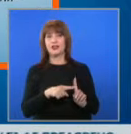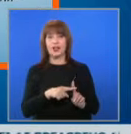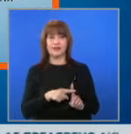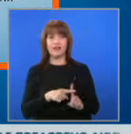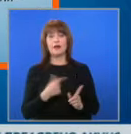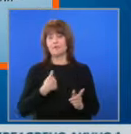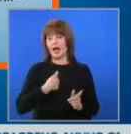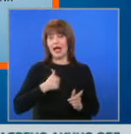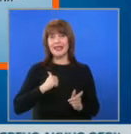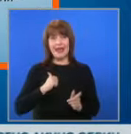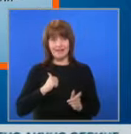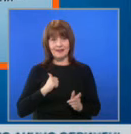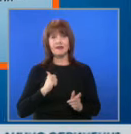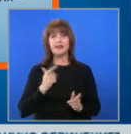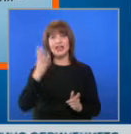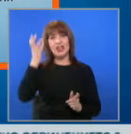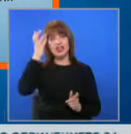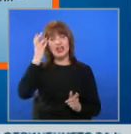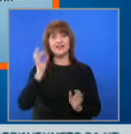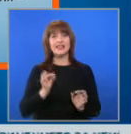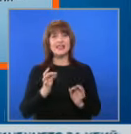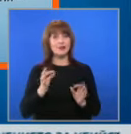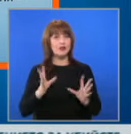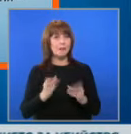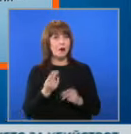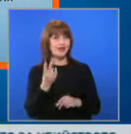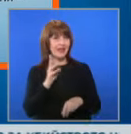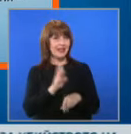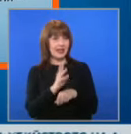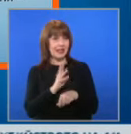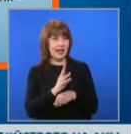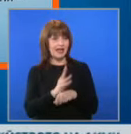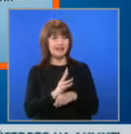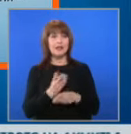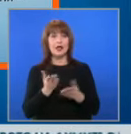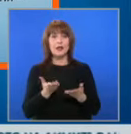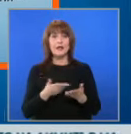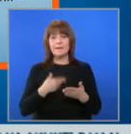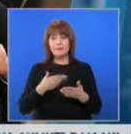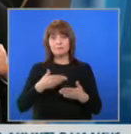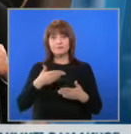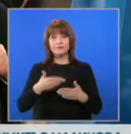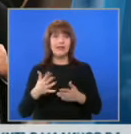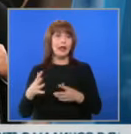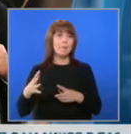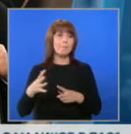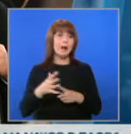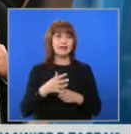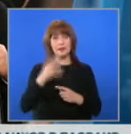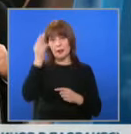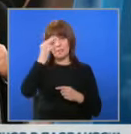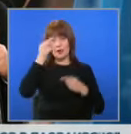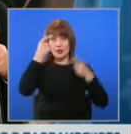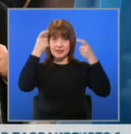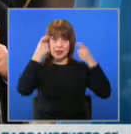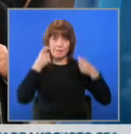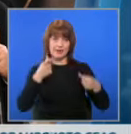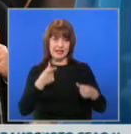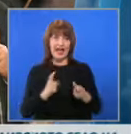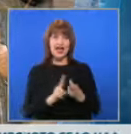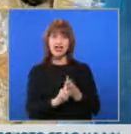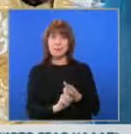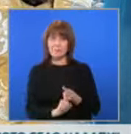държавна сигурност, са започнали както през 2013 отново да кадруват следващия български патриарх. Днес митрополит Киприан обясни,